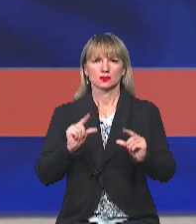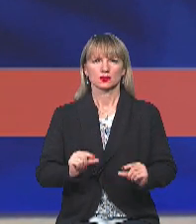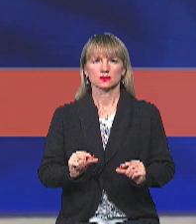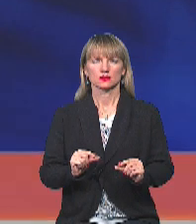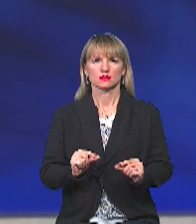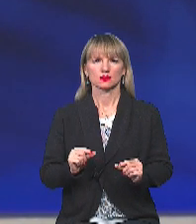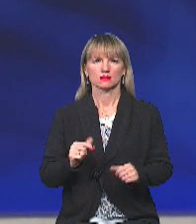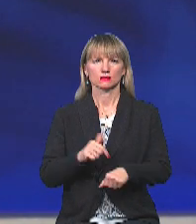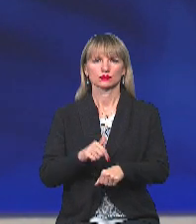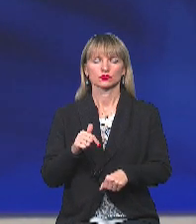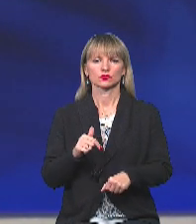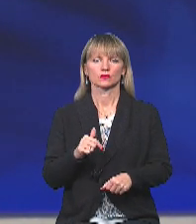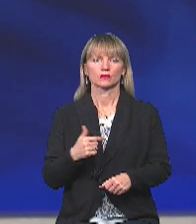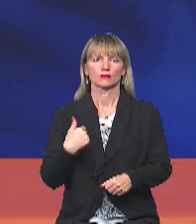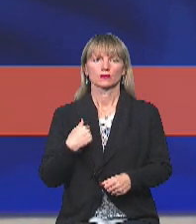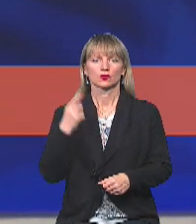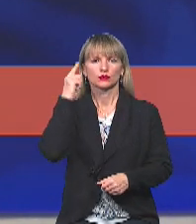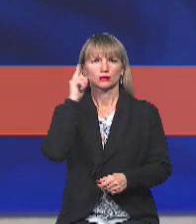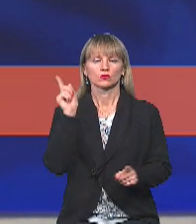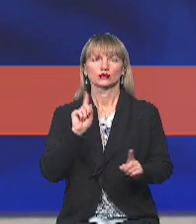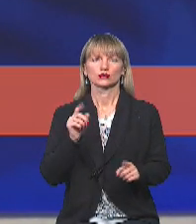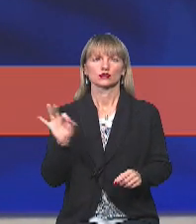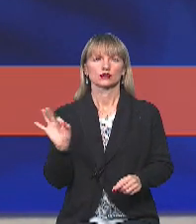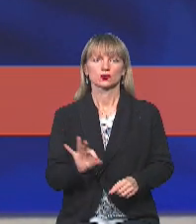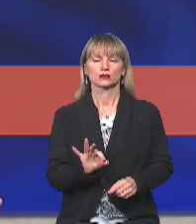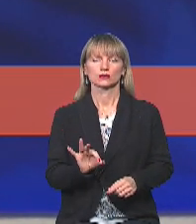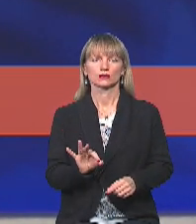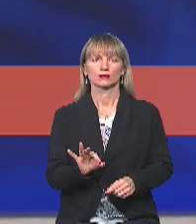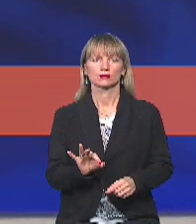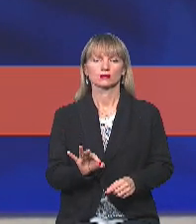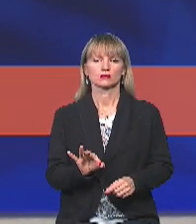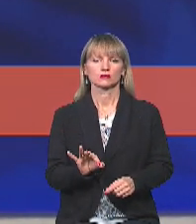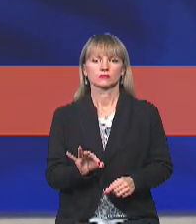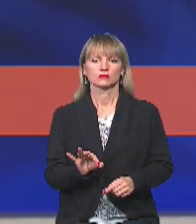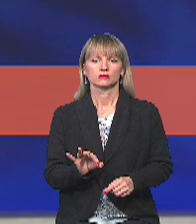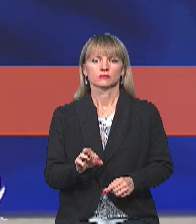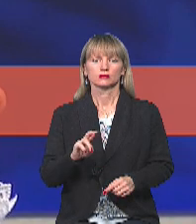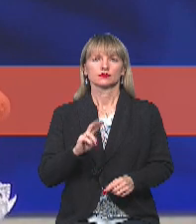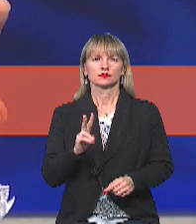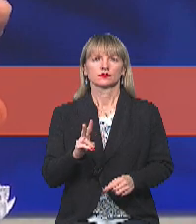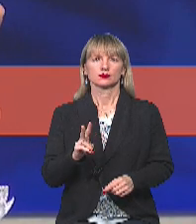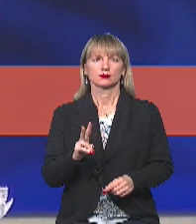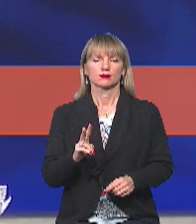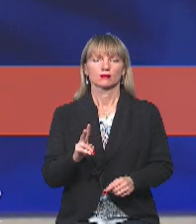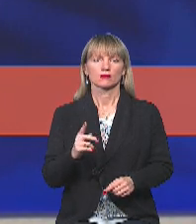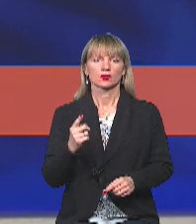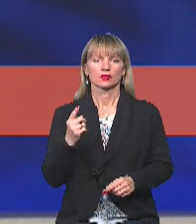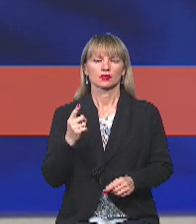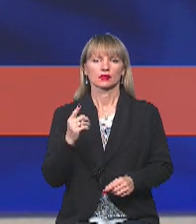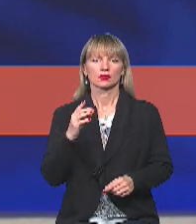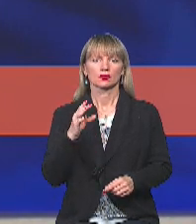по-перше, мені здається, що дуже часто, знаєш, як ідеалізували.